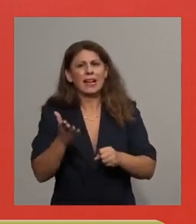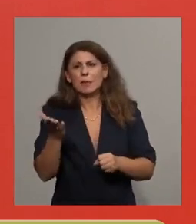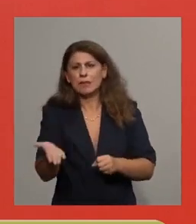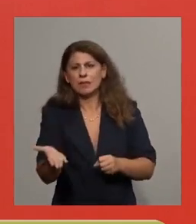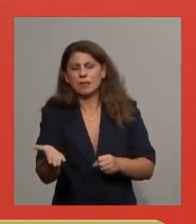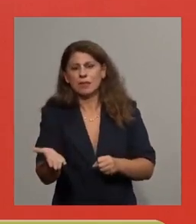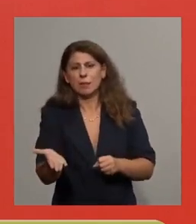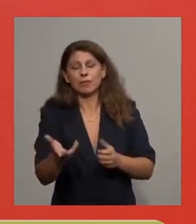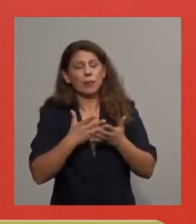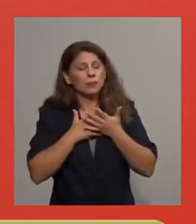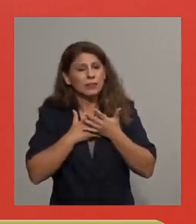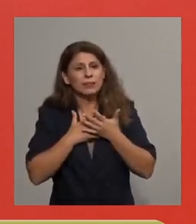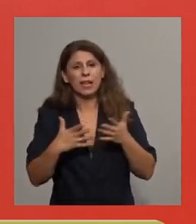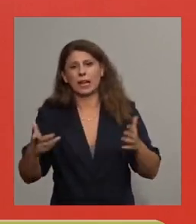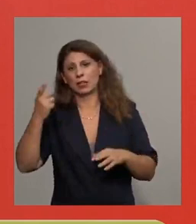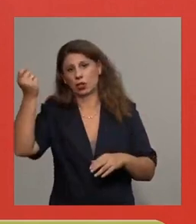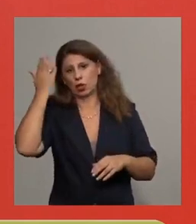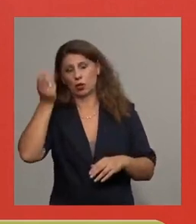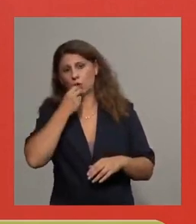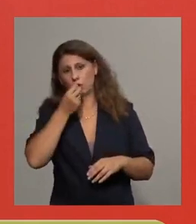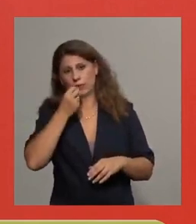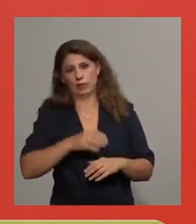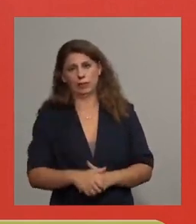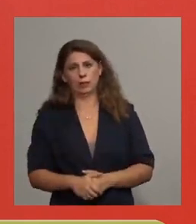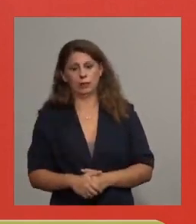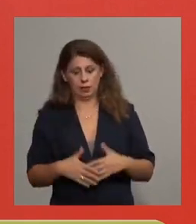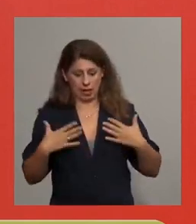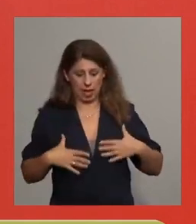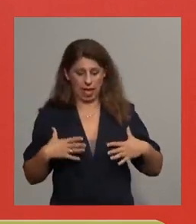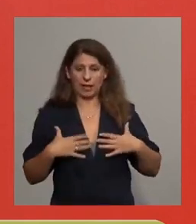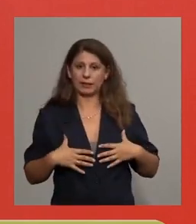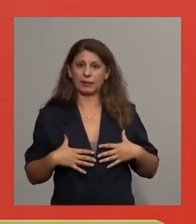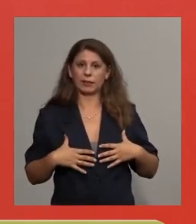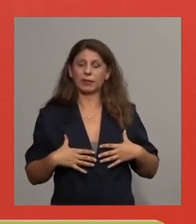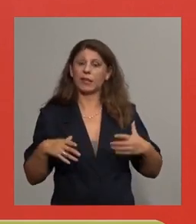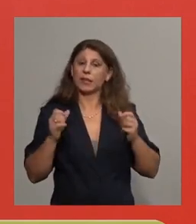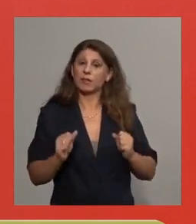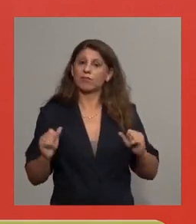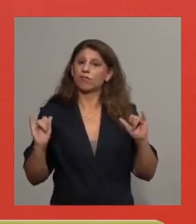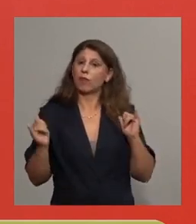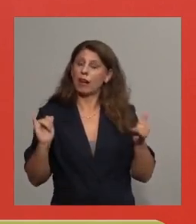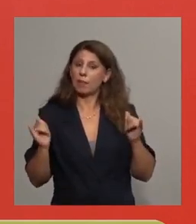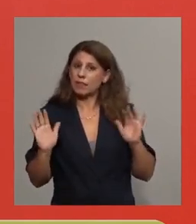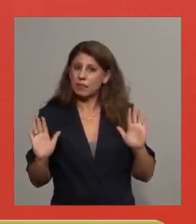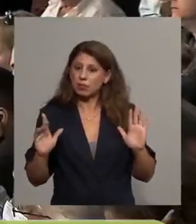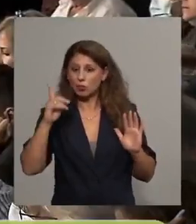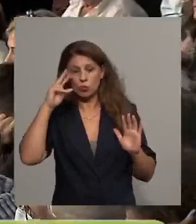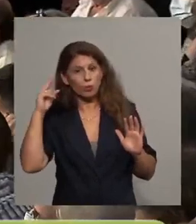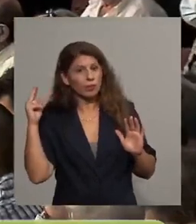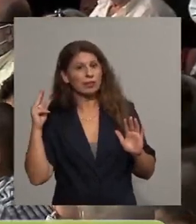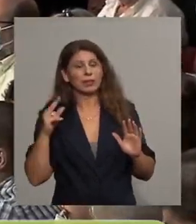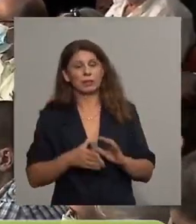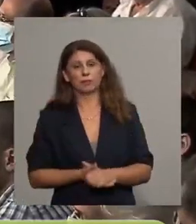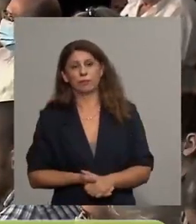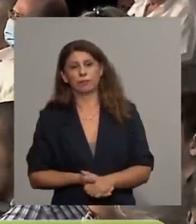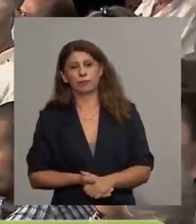κανείς από το τεράστιο κόστος σίτησης, ένδυσης, στοιχειώδους αναψυχής ενός φοιτητή, μιας